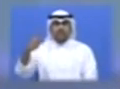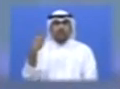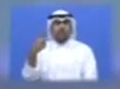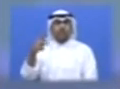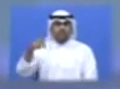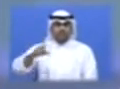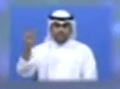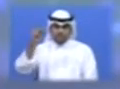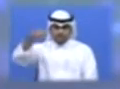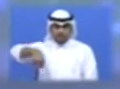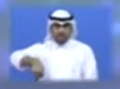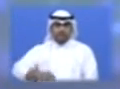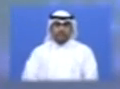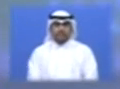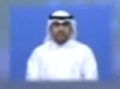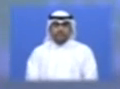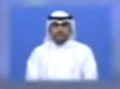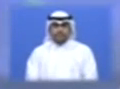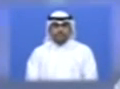من الشهر الحالي.